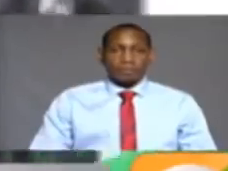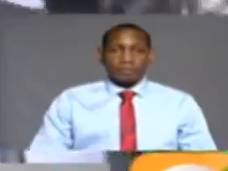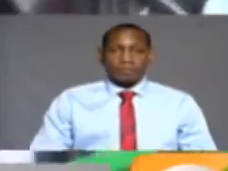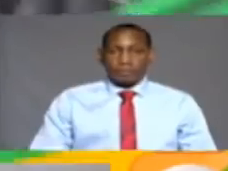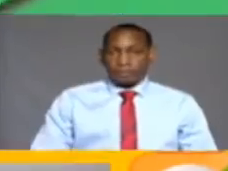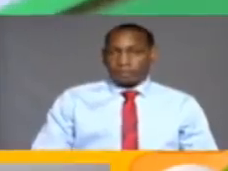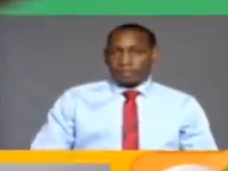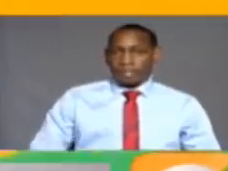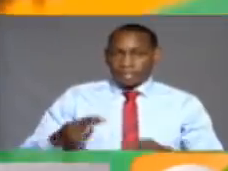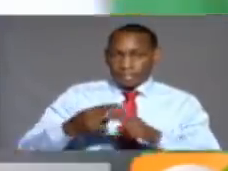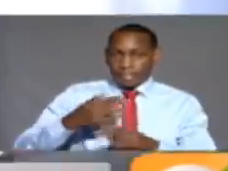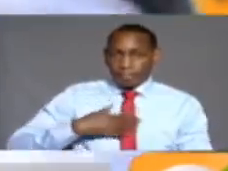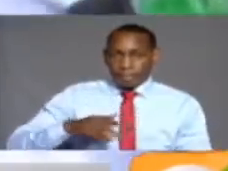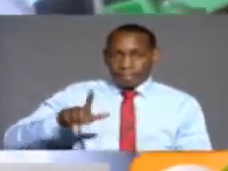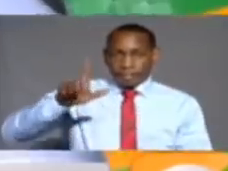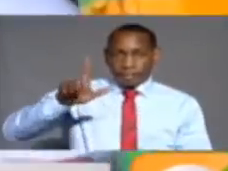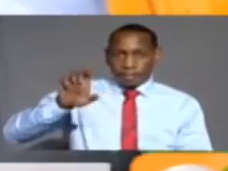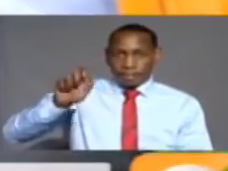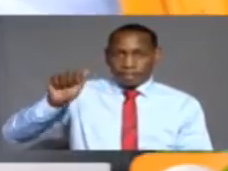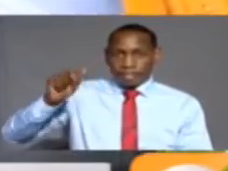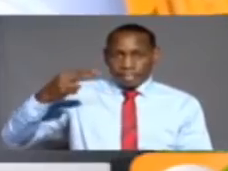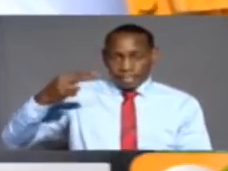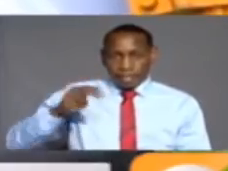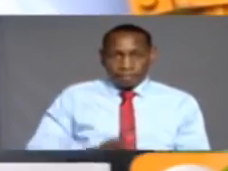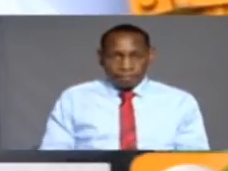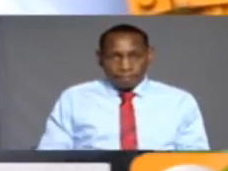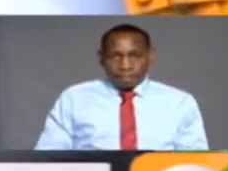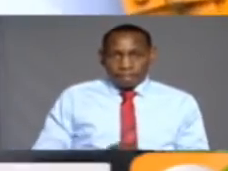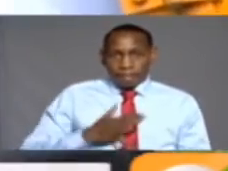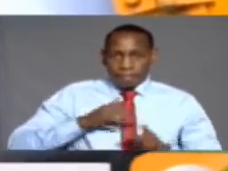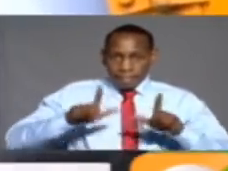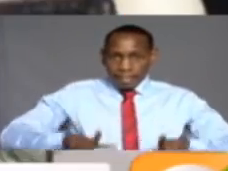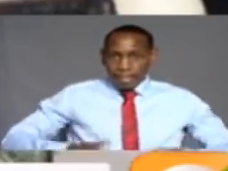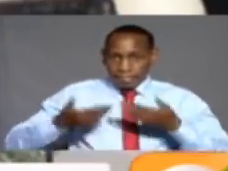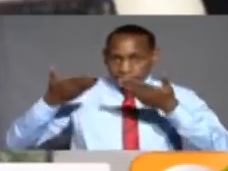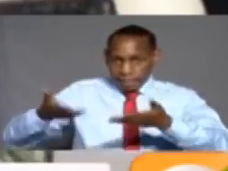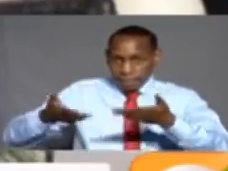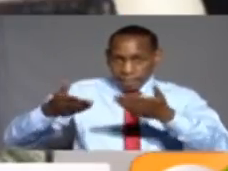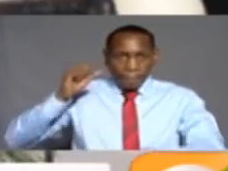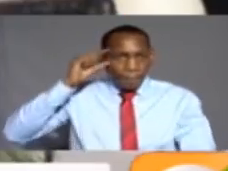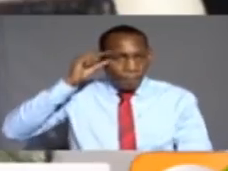Majina yangu naitwa Lea Subira Yusufu. Mimi ni mkazi hapa hapa Mombasa.